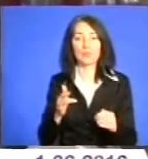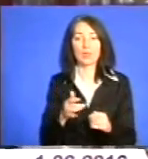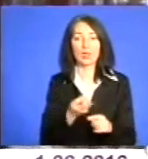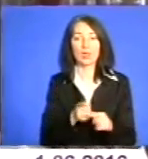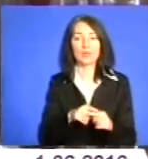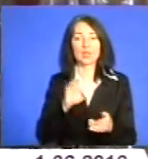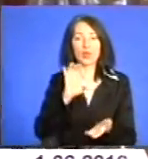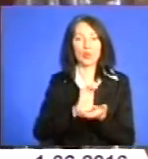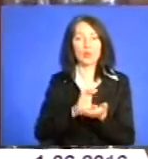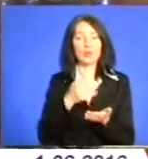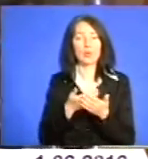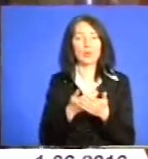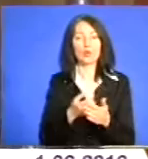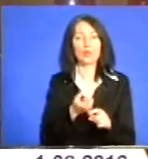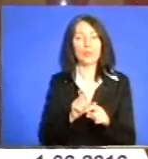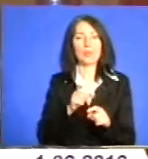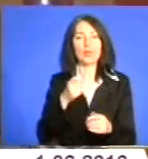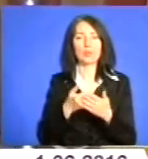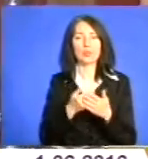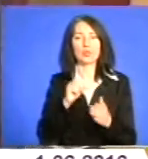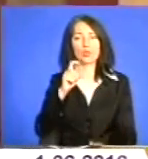біля 150 років.